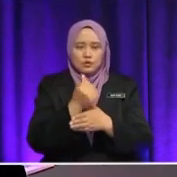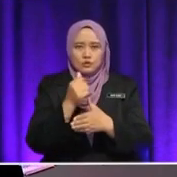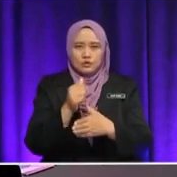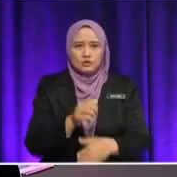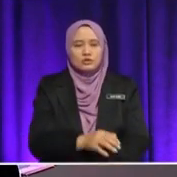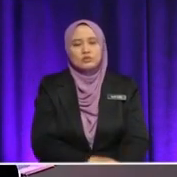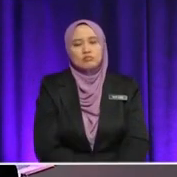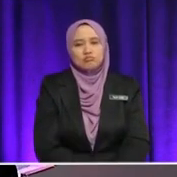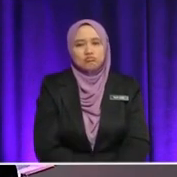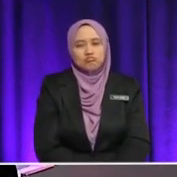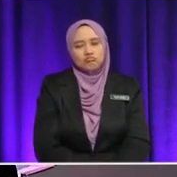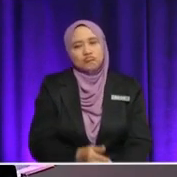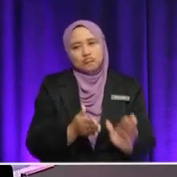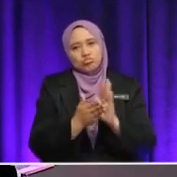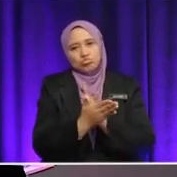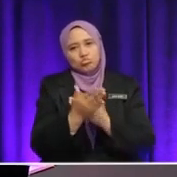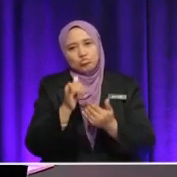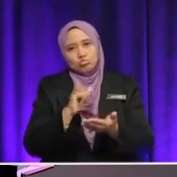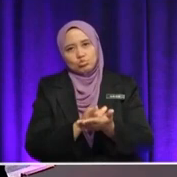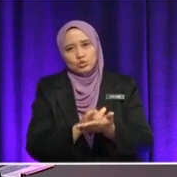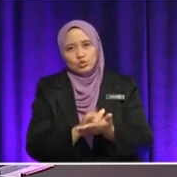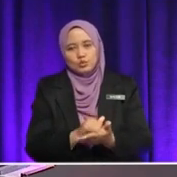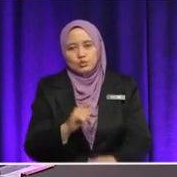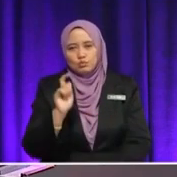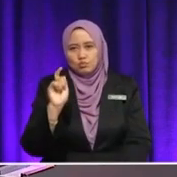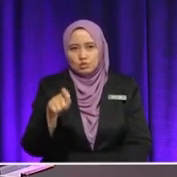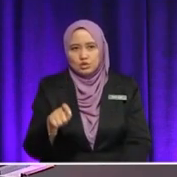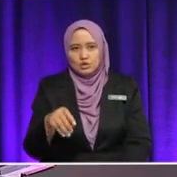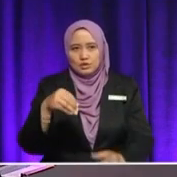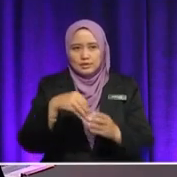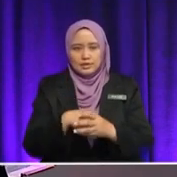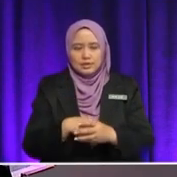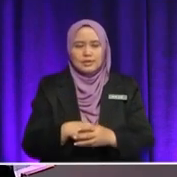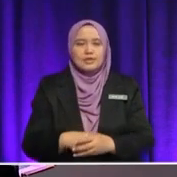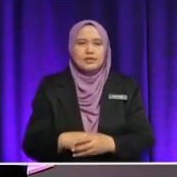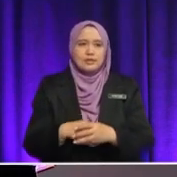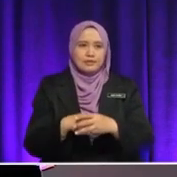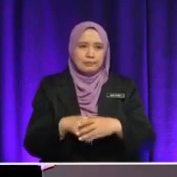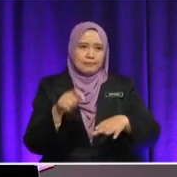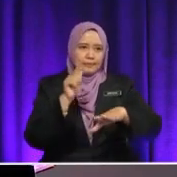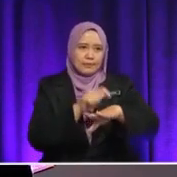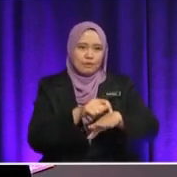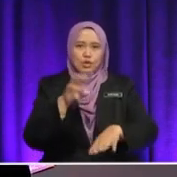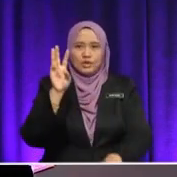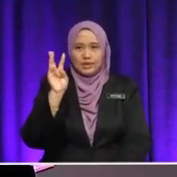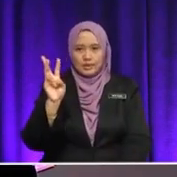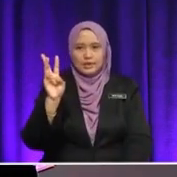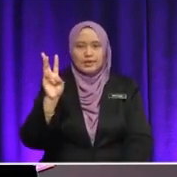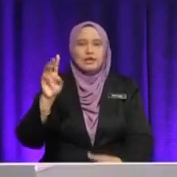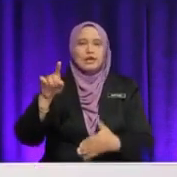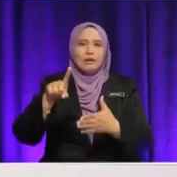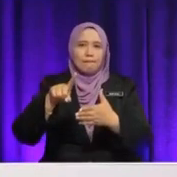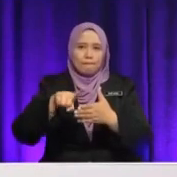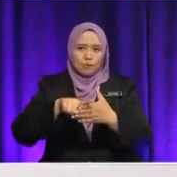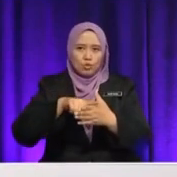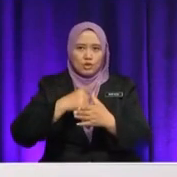aku mati dan layak mendaftar sebagai pengunjung nih sobat syaratnya mesti dalam tempo enam bulan Oh ini sebelum